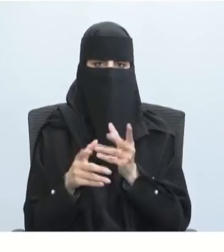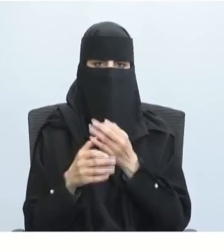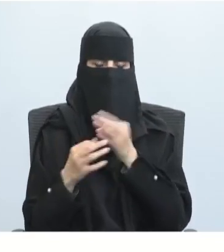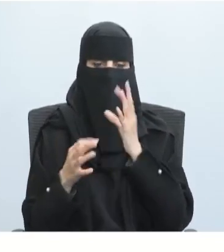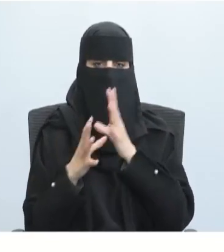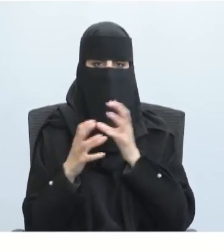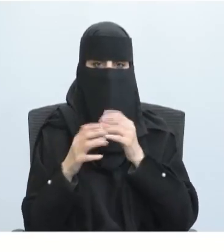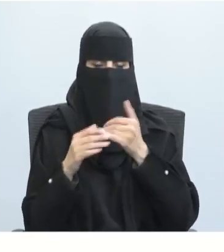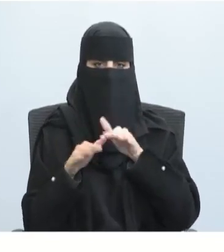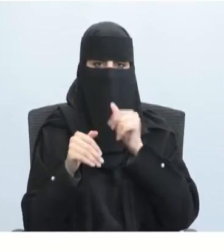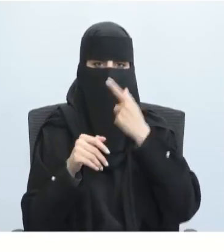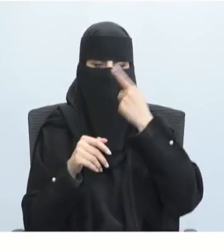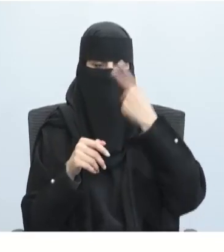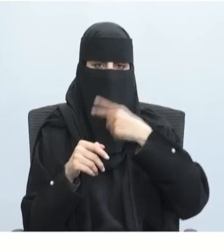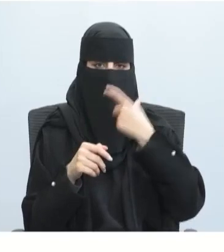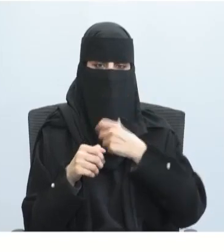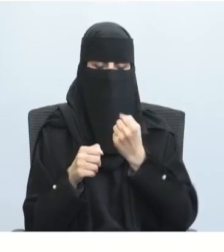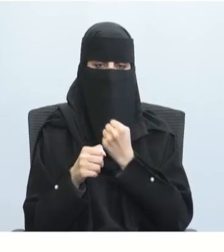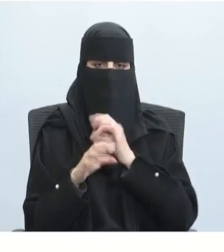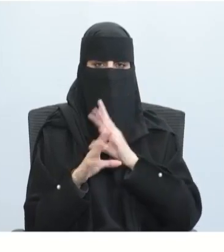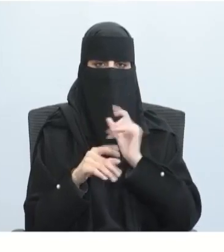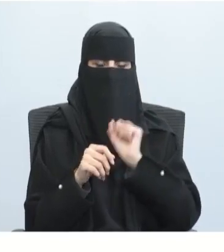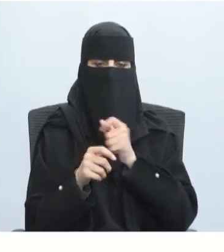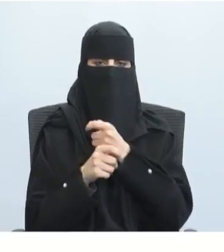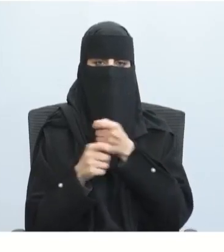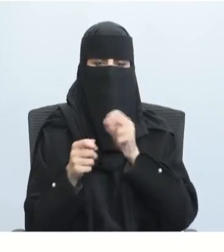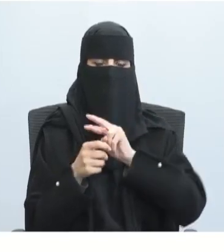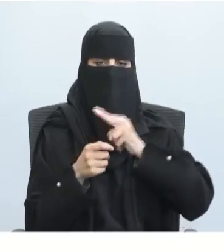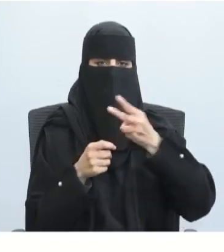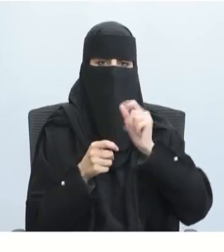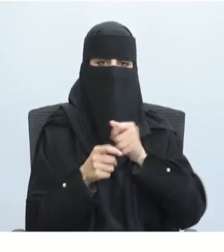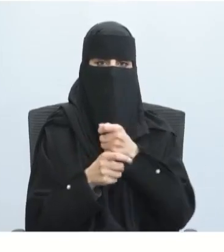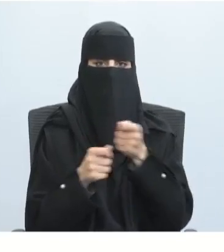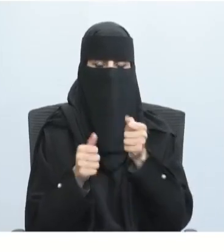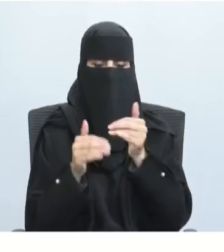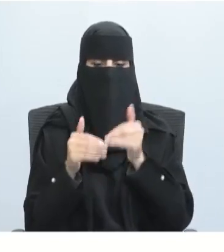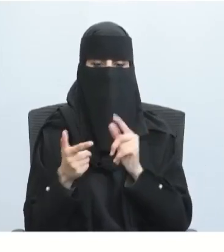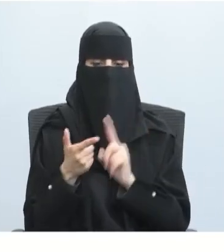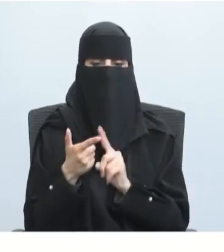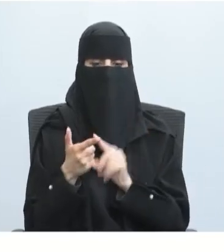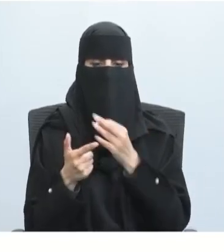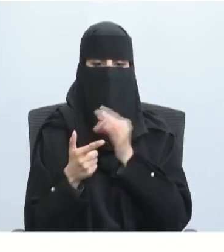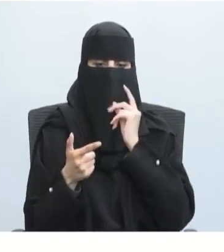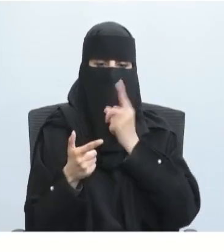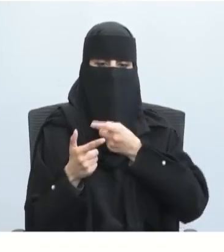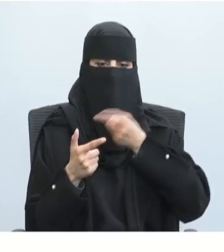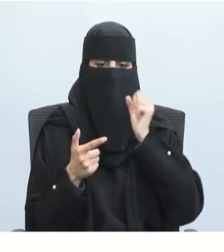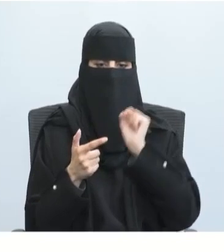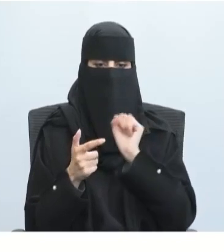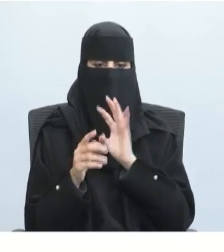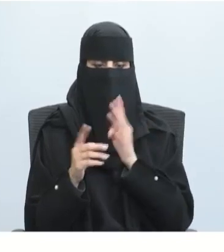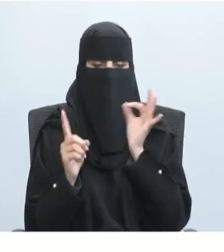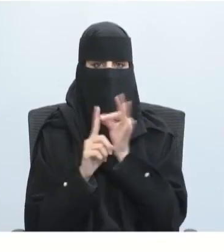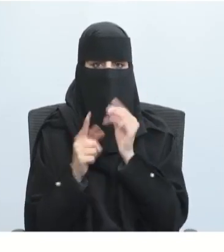سواء الفرصه البديله الشخصيه وكذلك الفرصه البديله الماليه بعد ذلك تحدثنا عن في